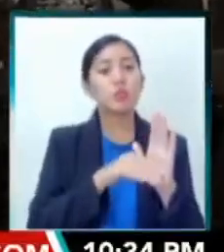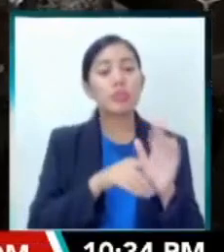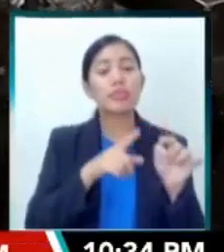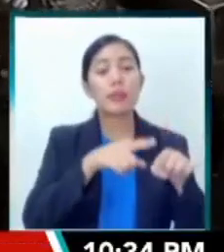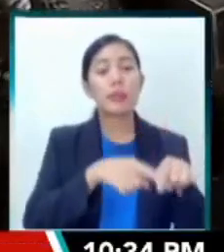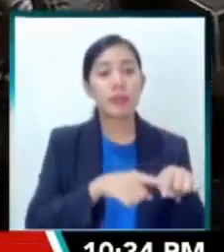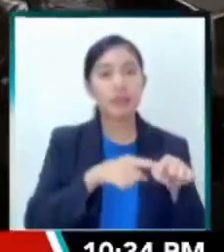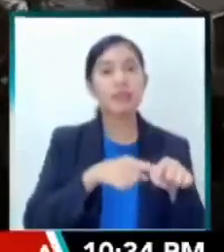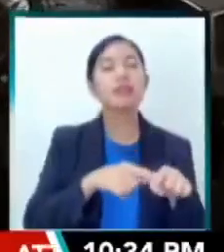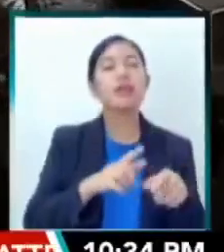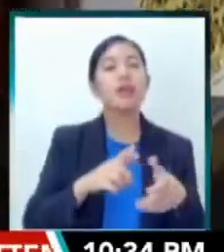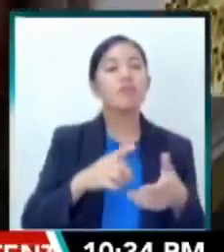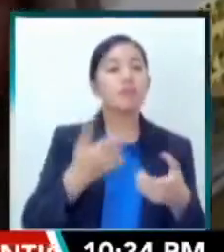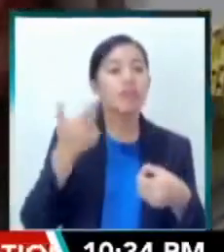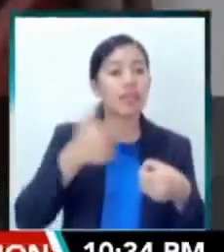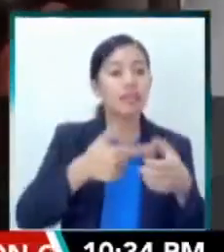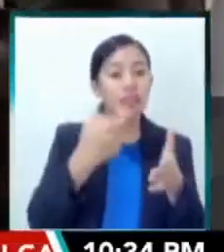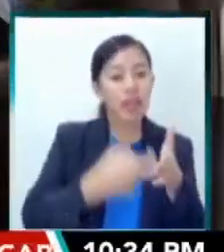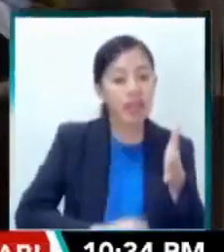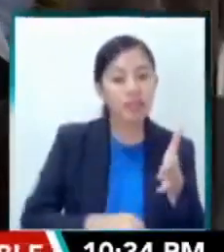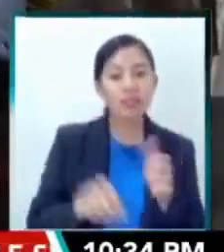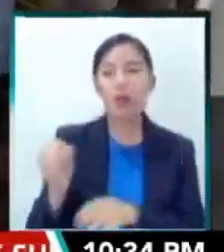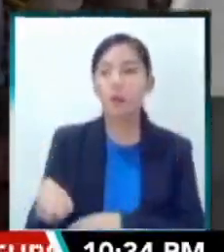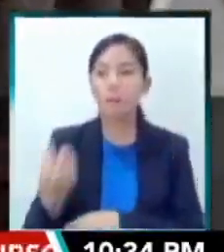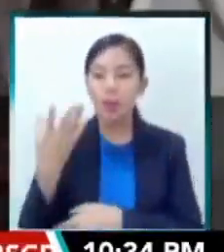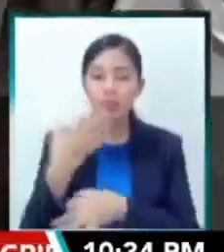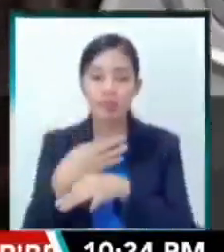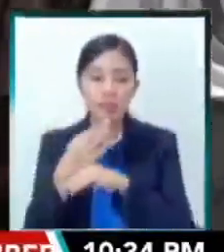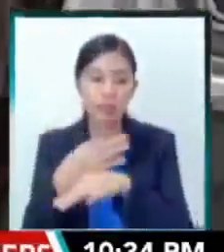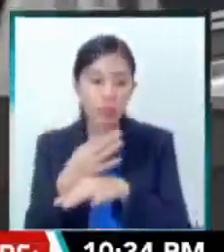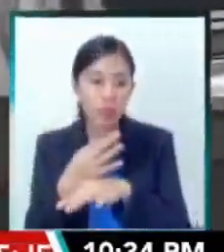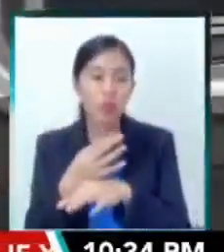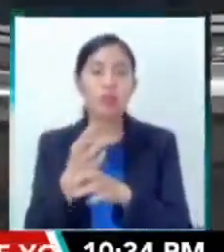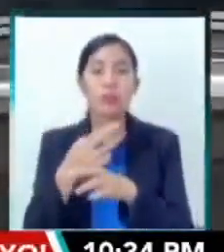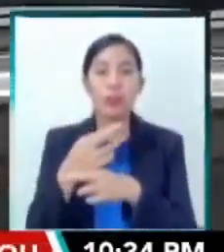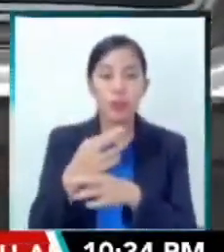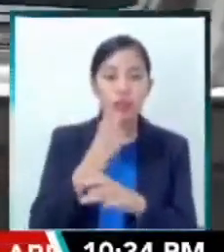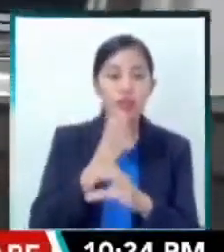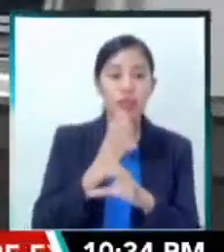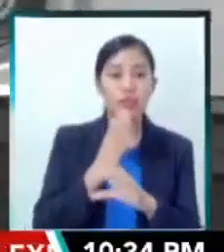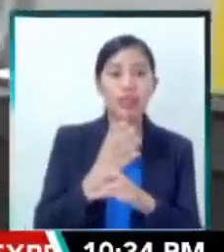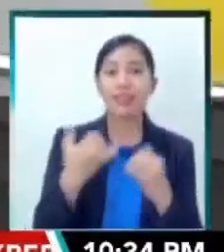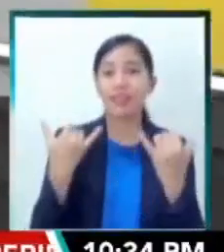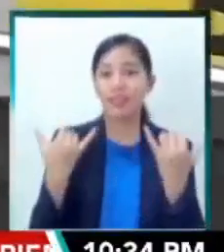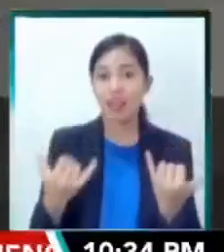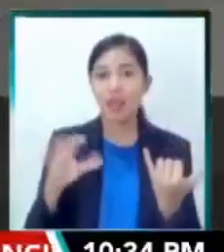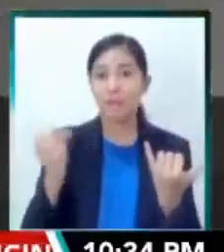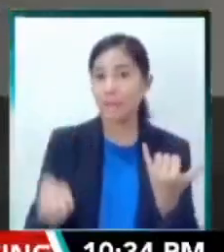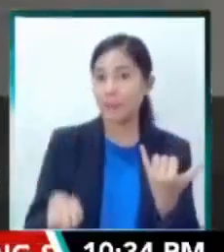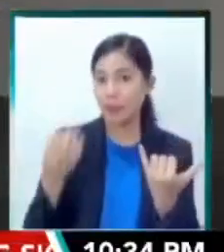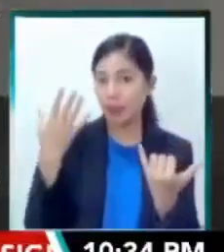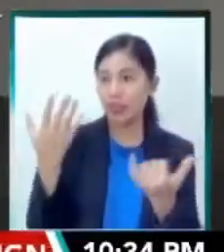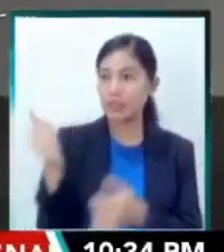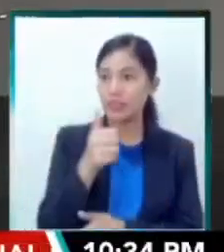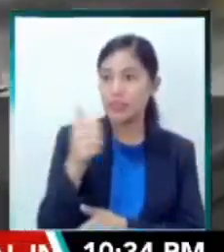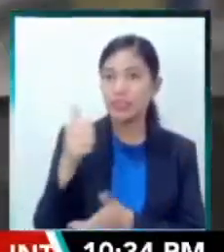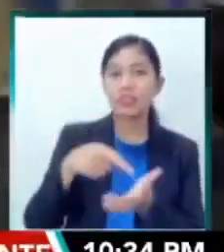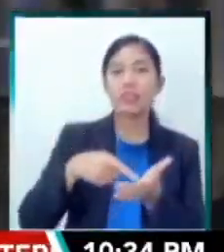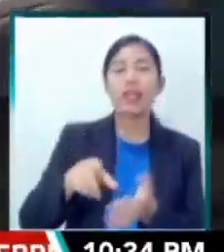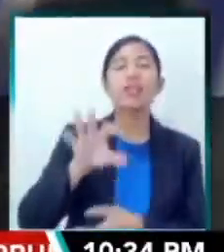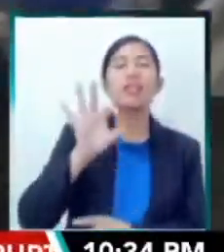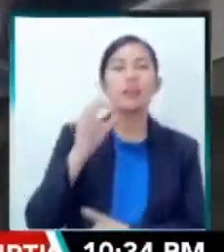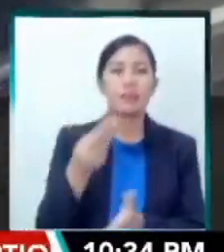operating and maintenance cost. Sa kasalukuyan ay 9 pesos pa rin ang minimum fare. Hindi pa rin kasi nadedesisyonan